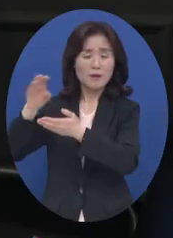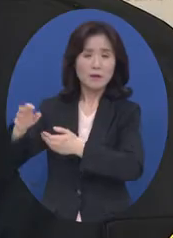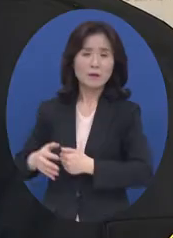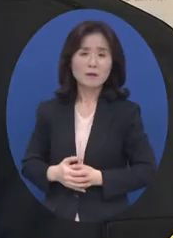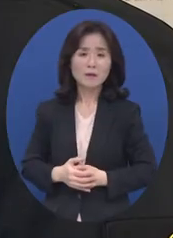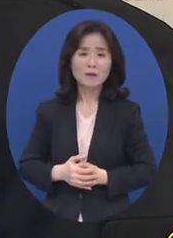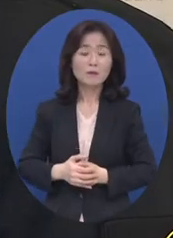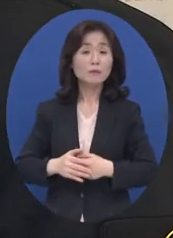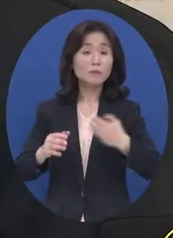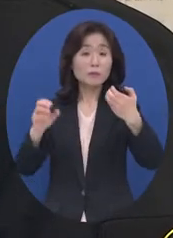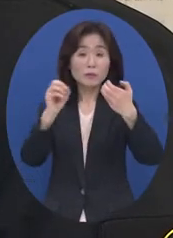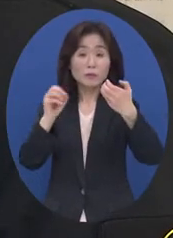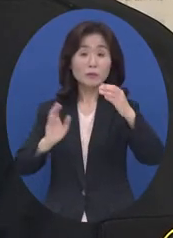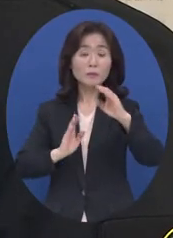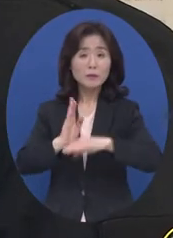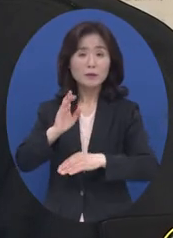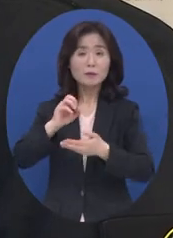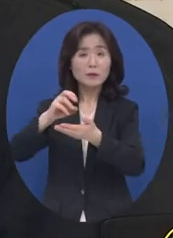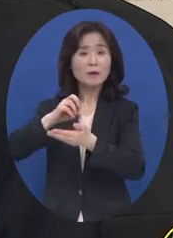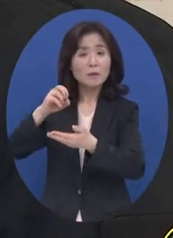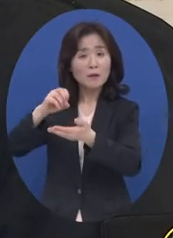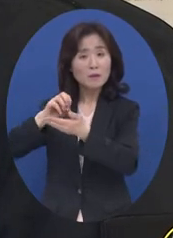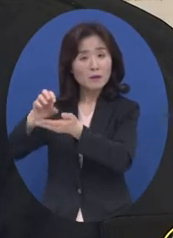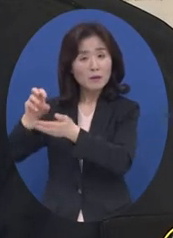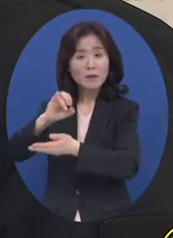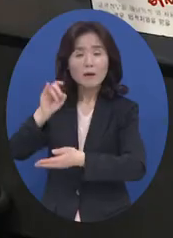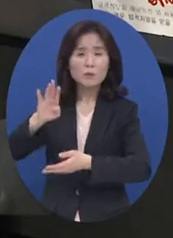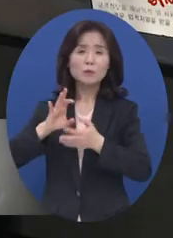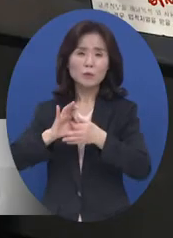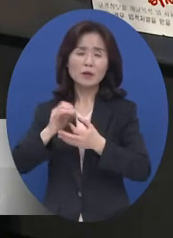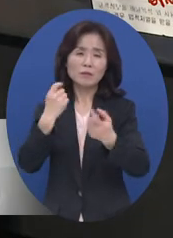이상이 배달앱을 통해 들어옵니다.